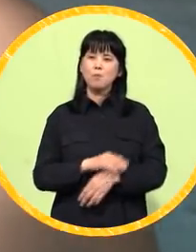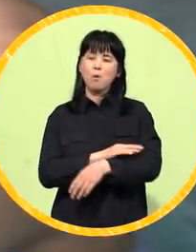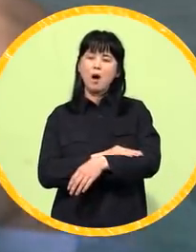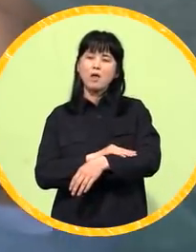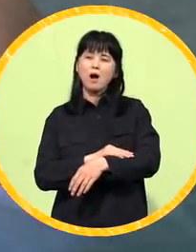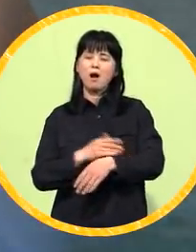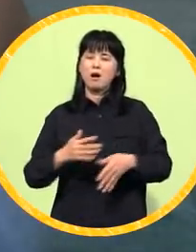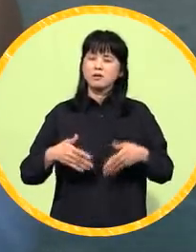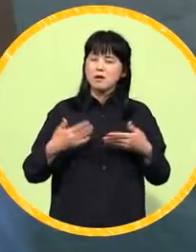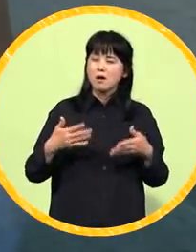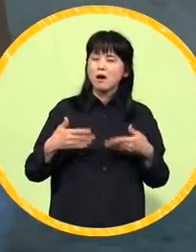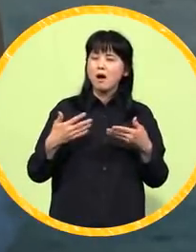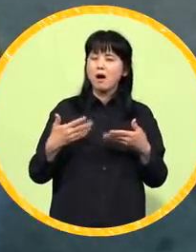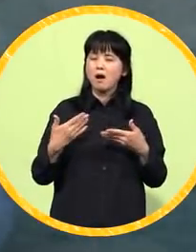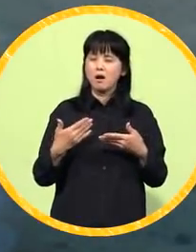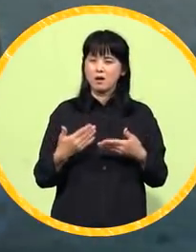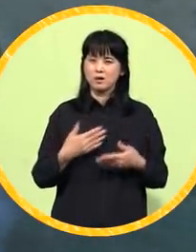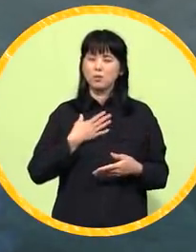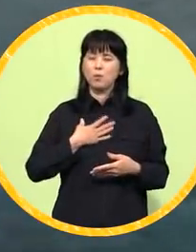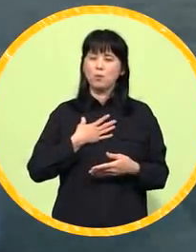ふうにあったかいを